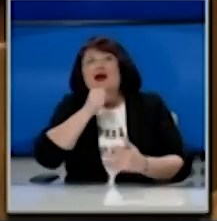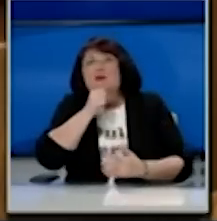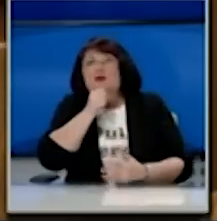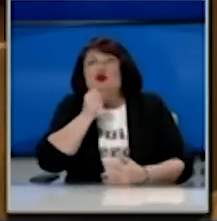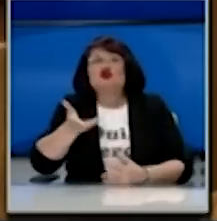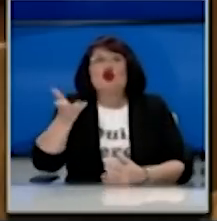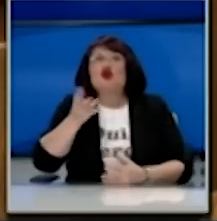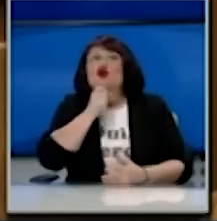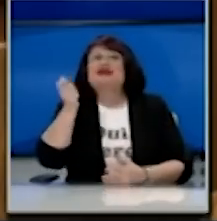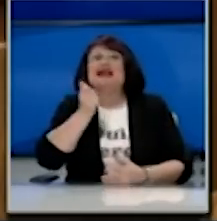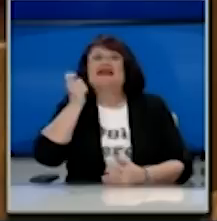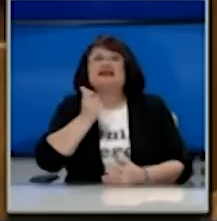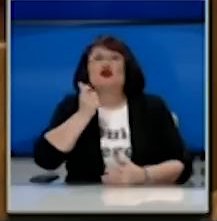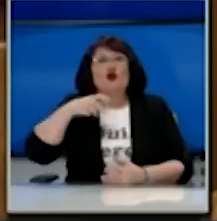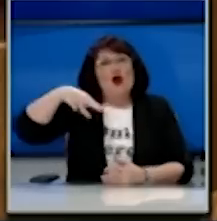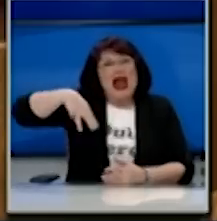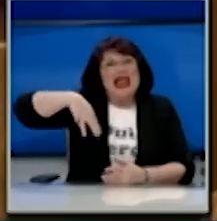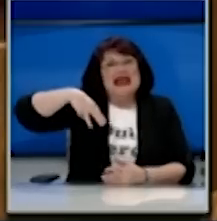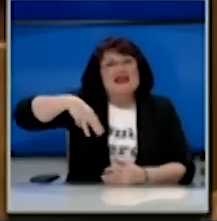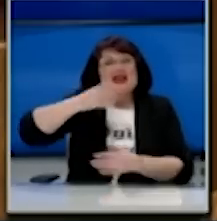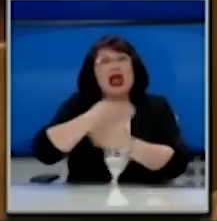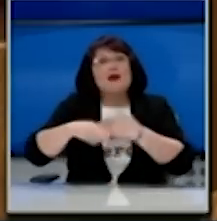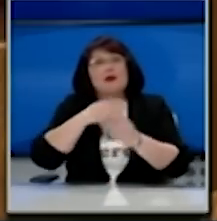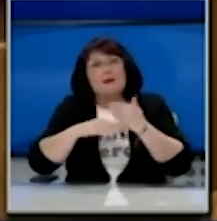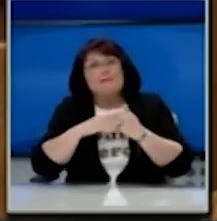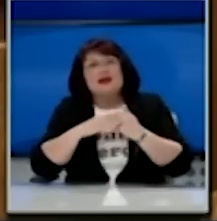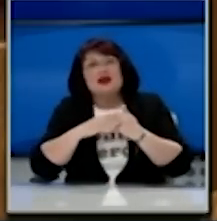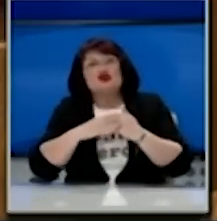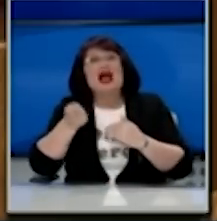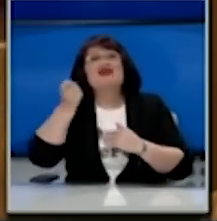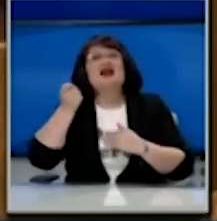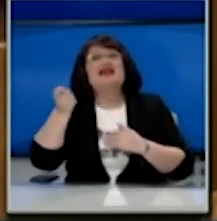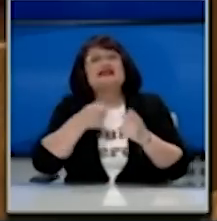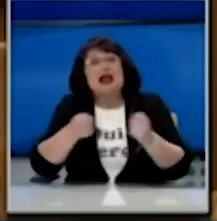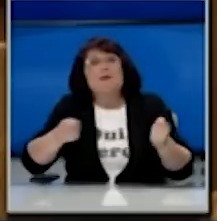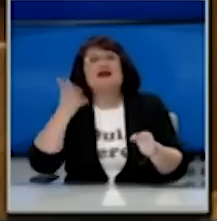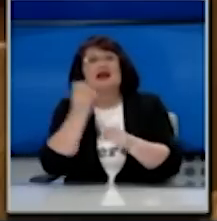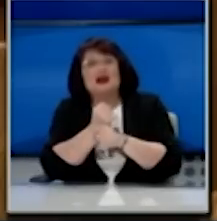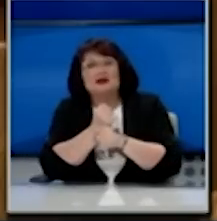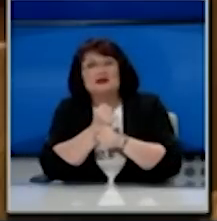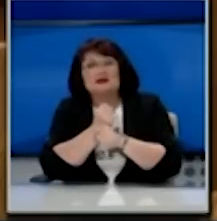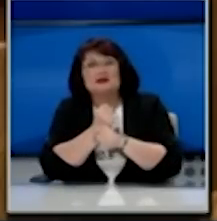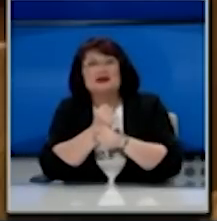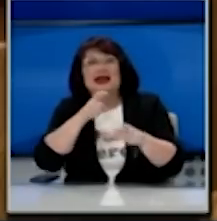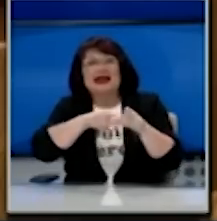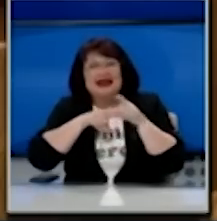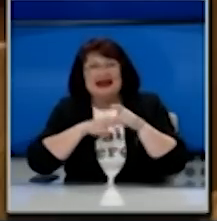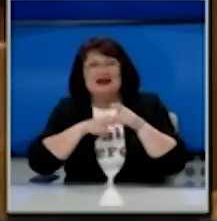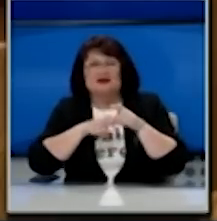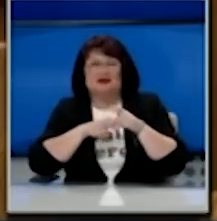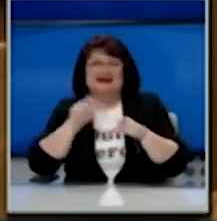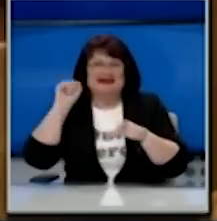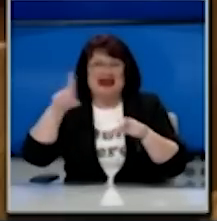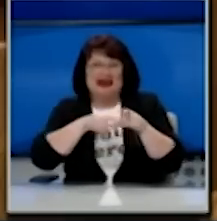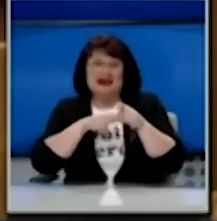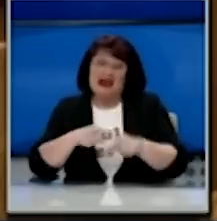ανάπηρου συνταξιούχου στη Χαλκιδική, αν και έχει κερδίσει ασφαλιστικά μέτρα ενάντια στο φαντ, στο κοράκι που